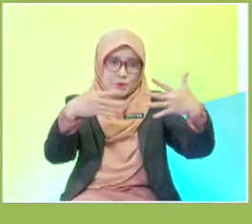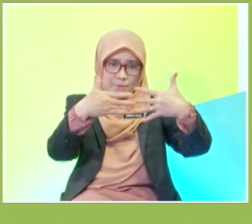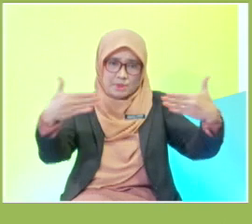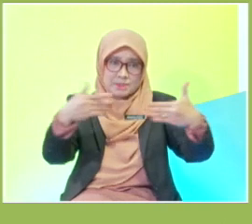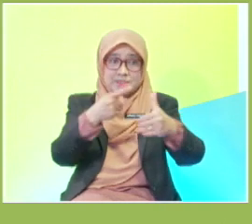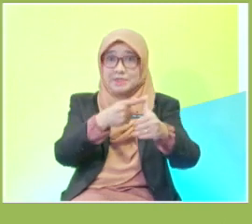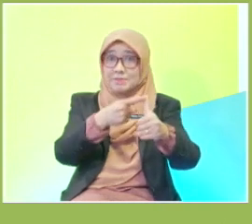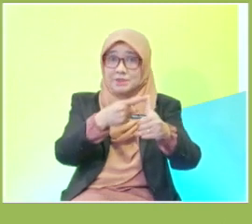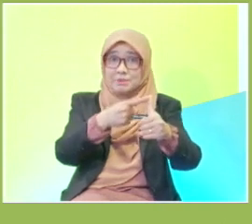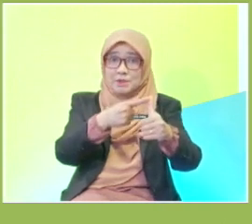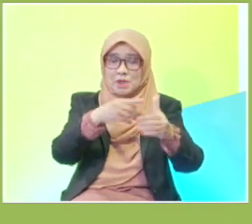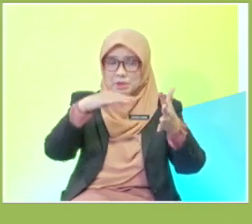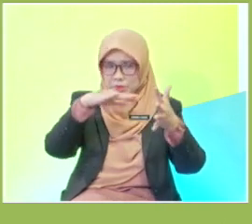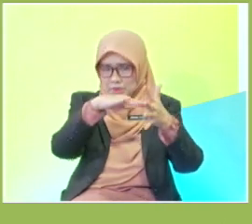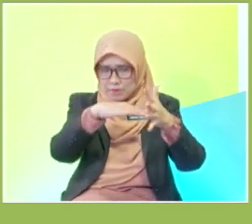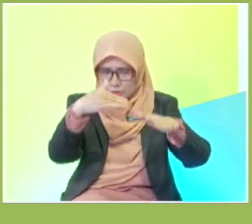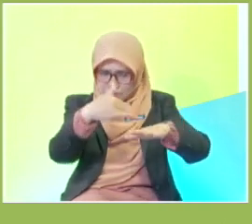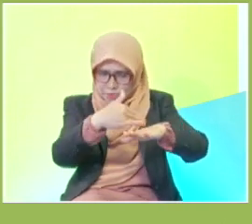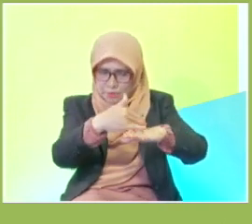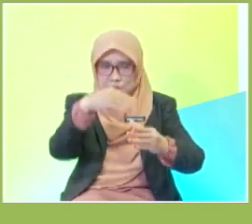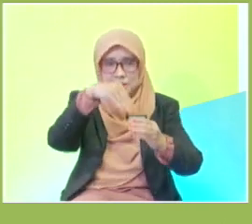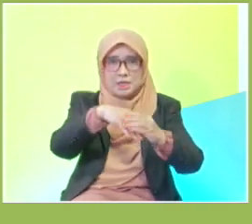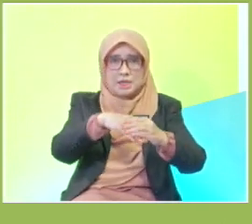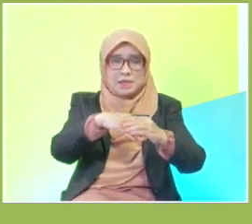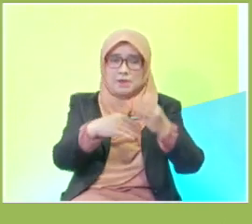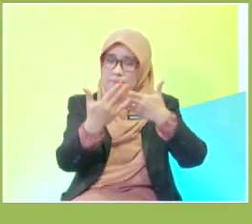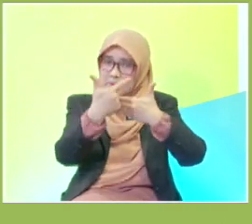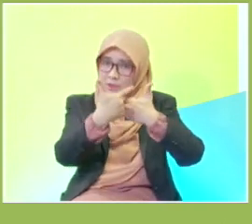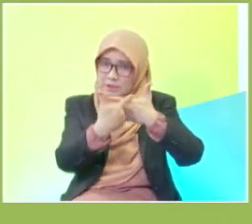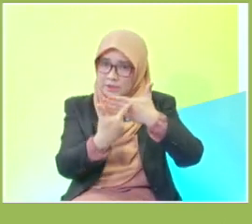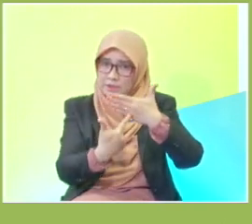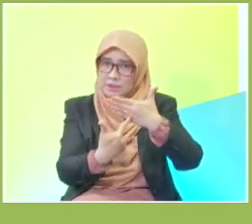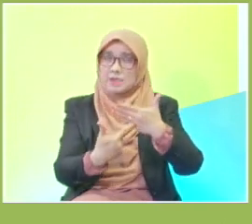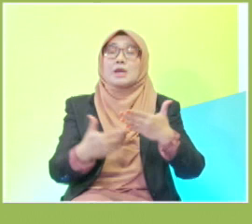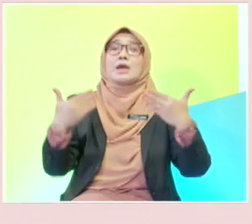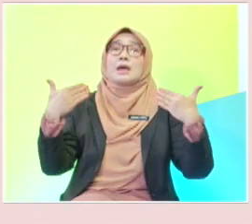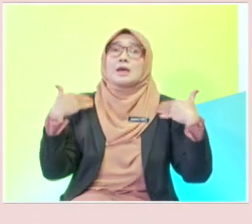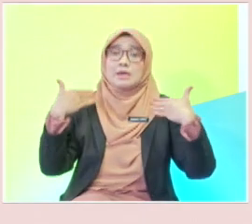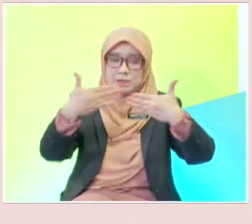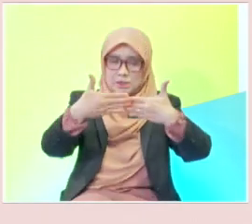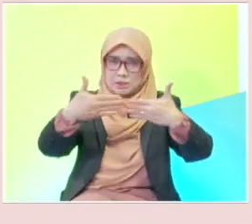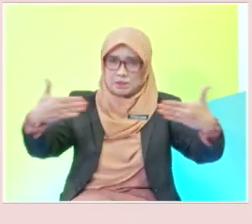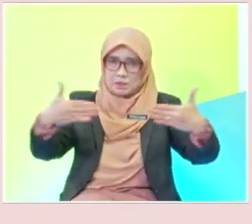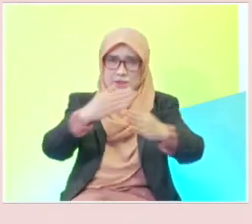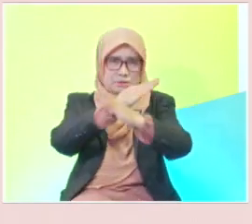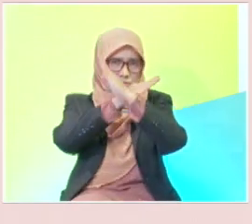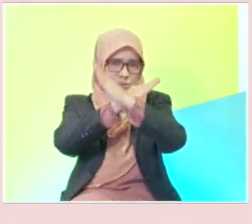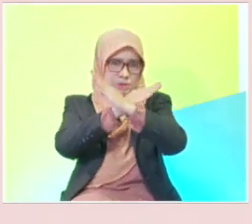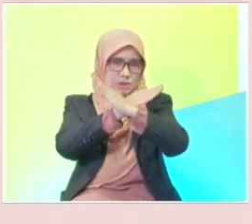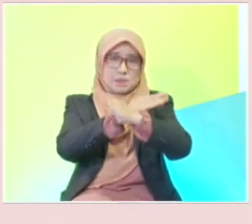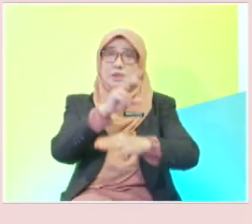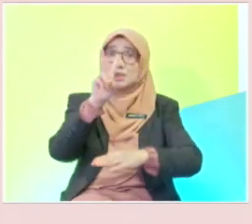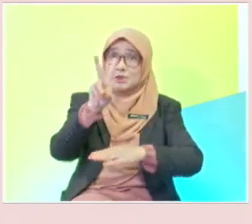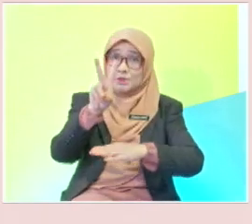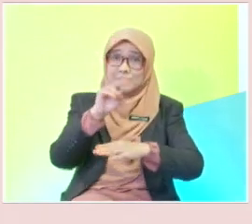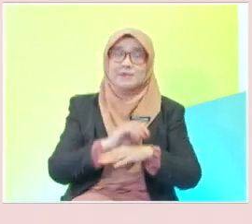bergerak, patogen tadi akan masuk ke dalam sistem darah dan berhadapan dengan barisan pertahanan yang kedua. Okey, kita lihat siapa yang menjadi